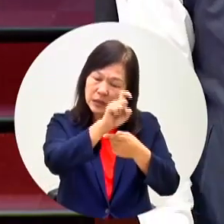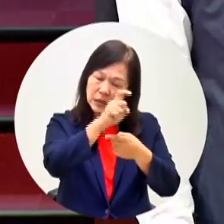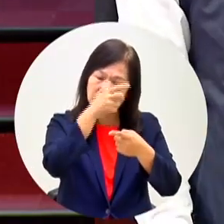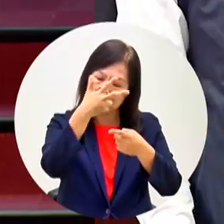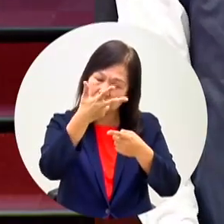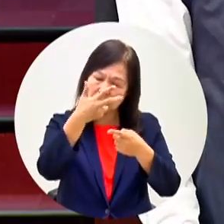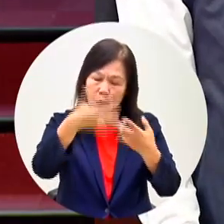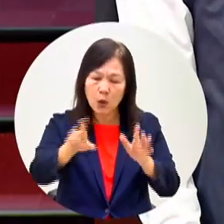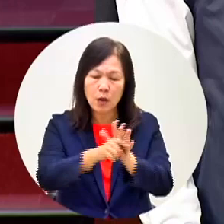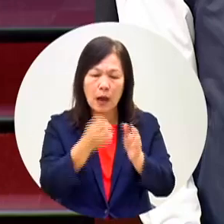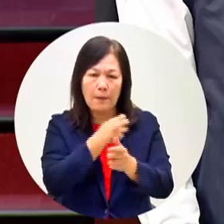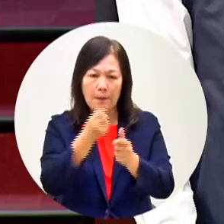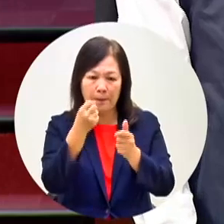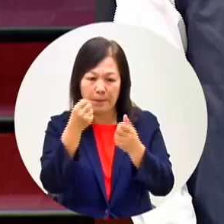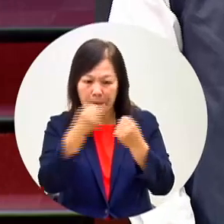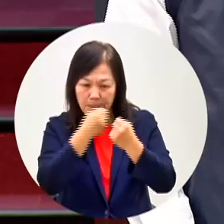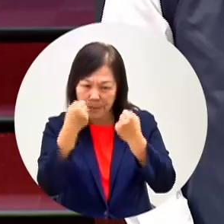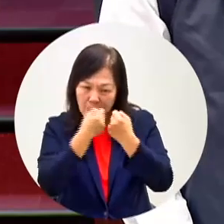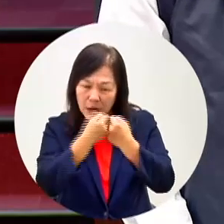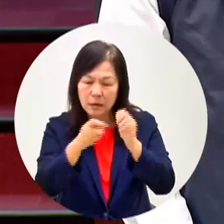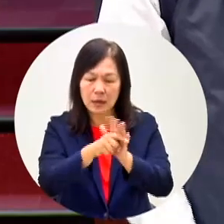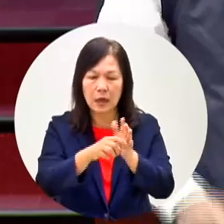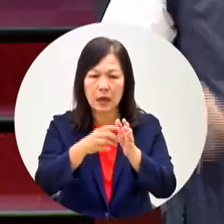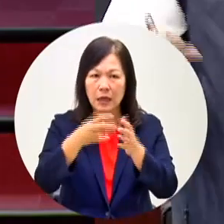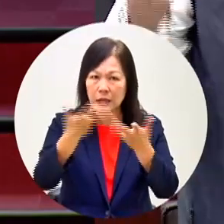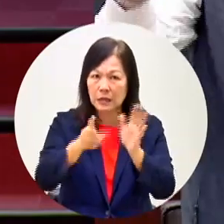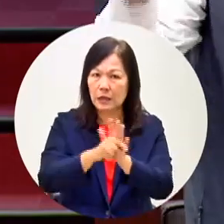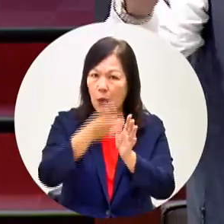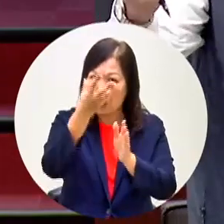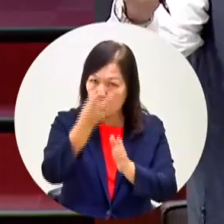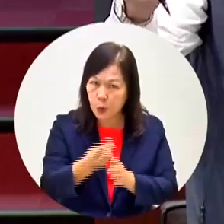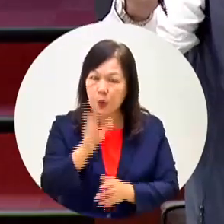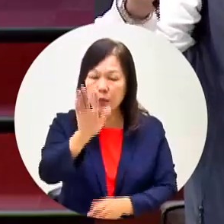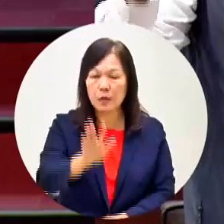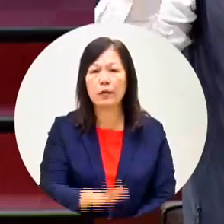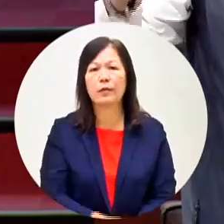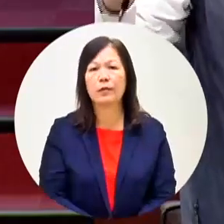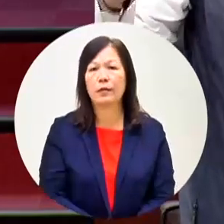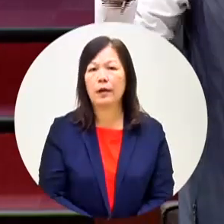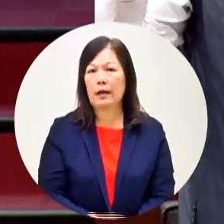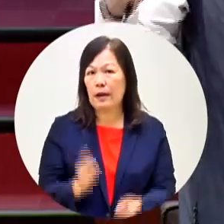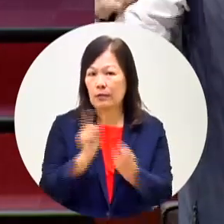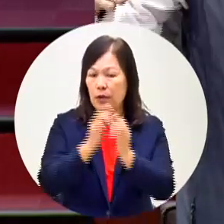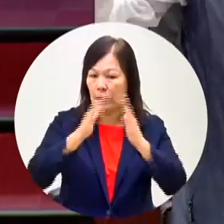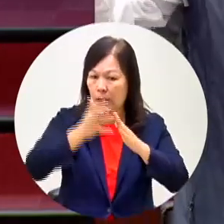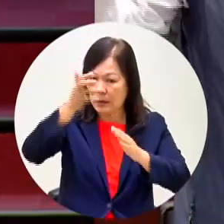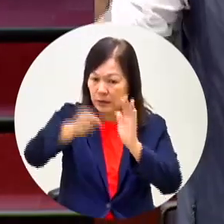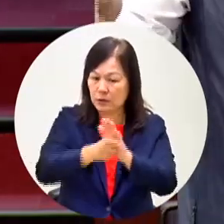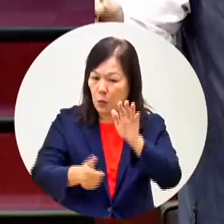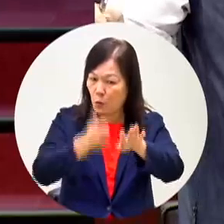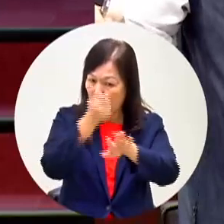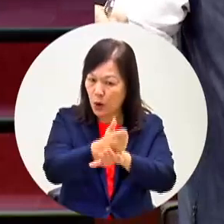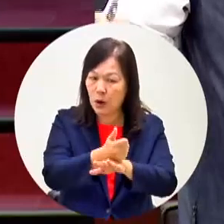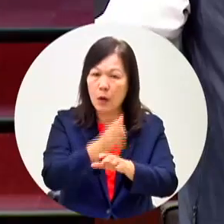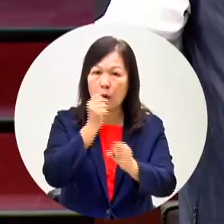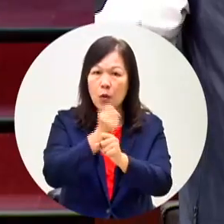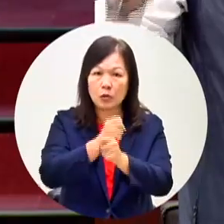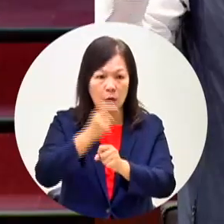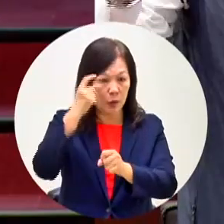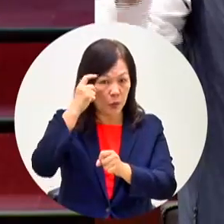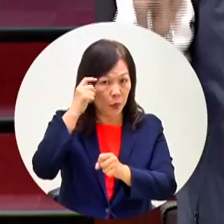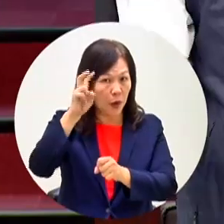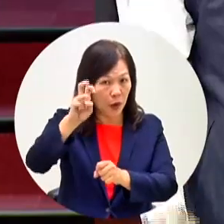多。啊，特别个报告的，就是咱市长上任这20天啊，比也无上任头前20天